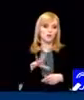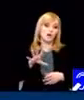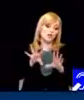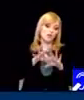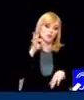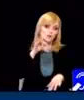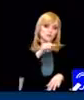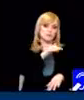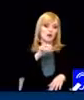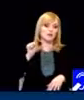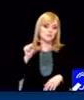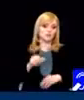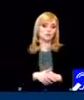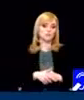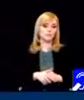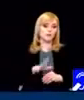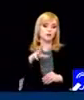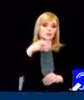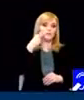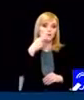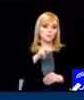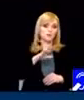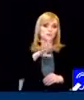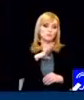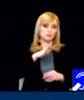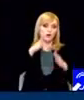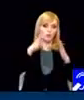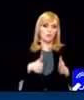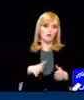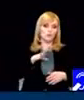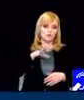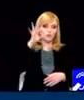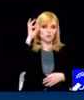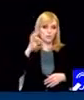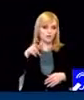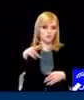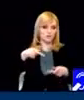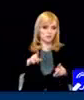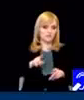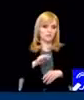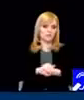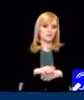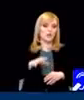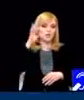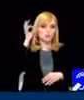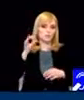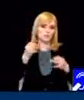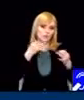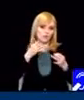Alexandru Marghiloman, sperând că acesta este mai bine văzut de germani și că germanii, stând de vorbă cu